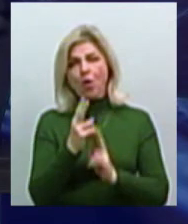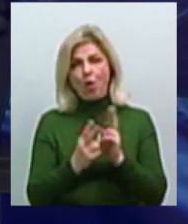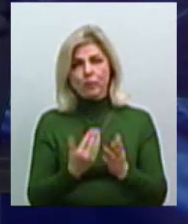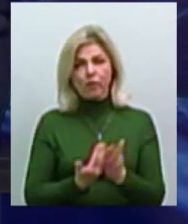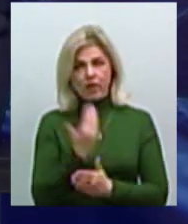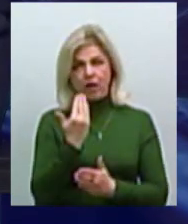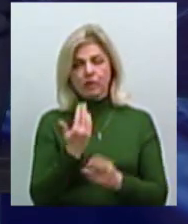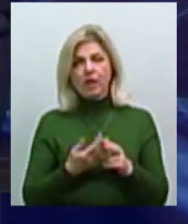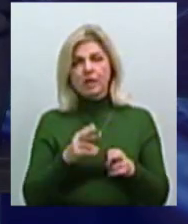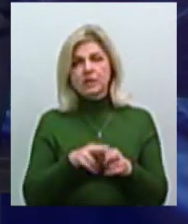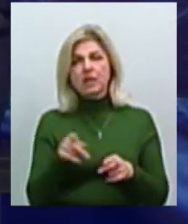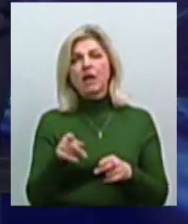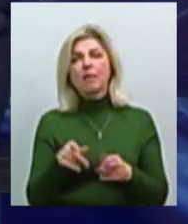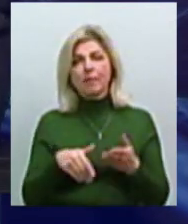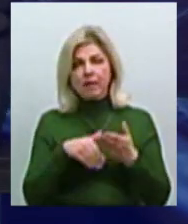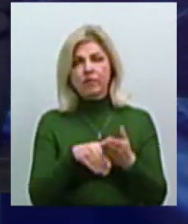сприяє